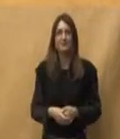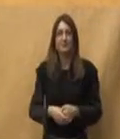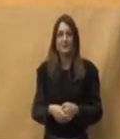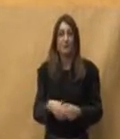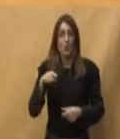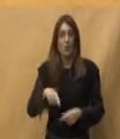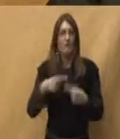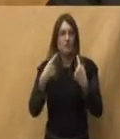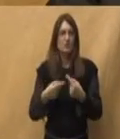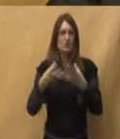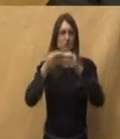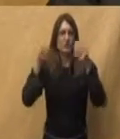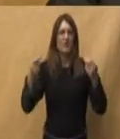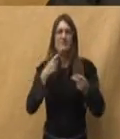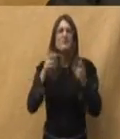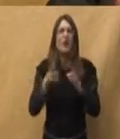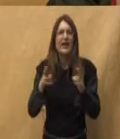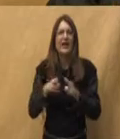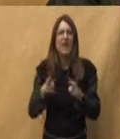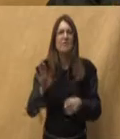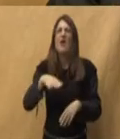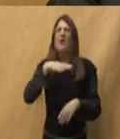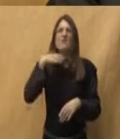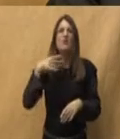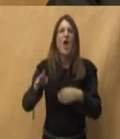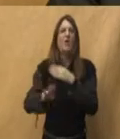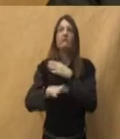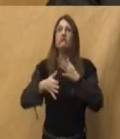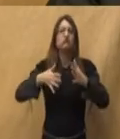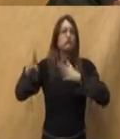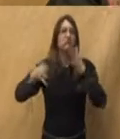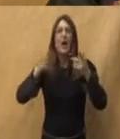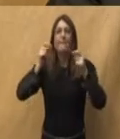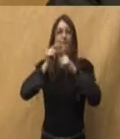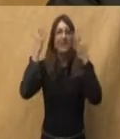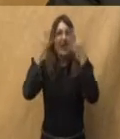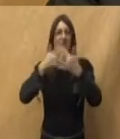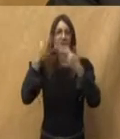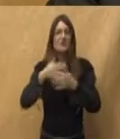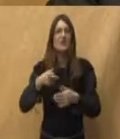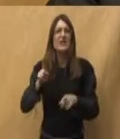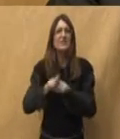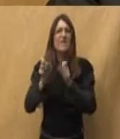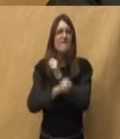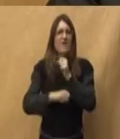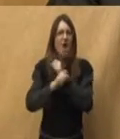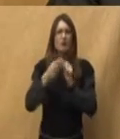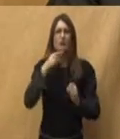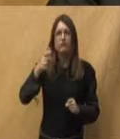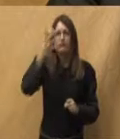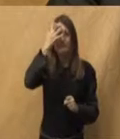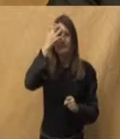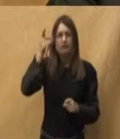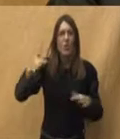tu postoji cijeli niz predrasuda. To je prava šuma predrasuda za običnog čovjeka, pa i mnogi neki fakultetski obrazovani ljudi